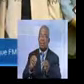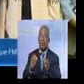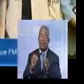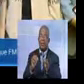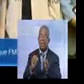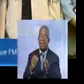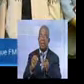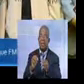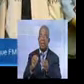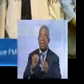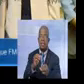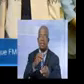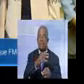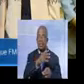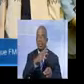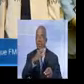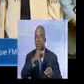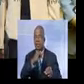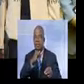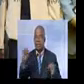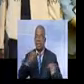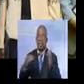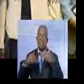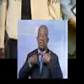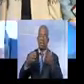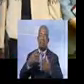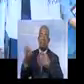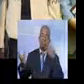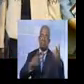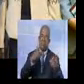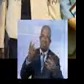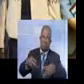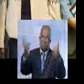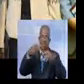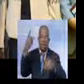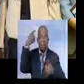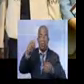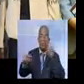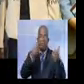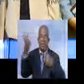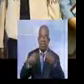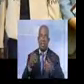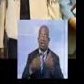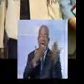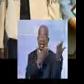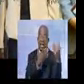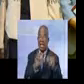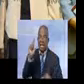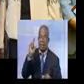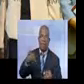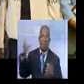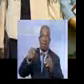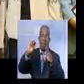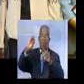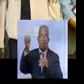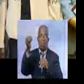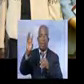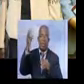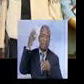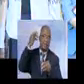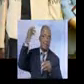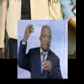Président. Il a eu un séjour Abidjan très agréable. Le but de sa visite était essentiellement de prendre